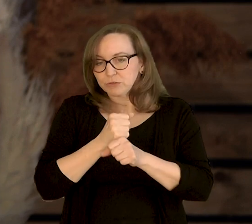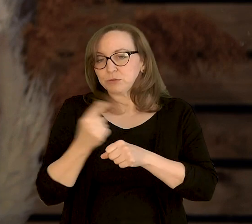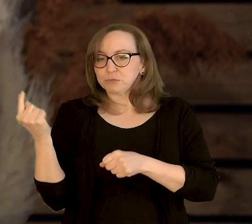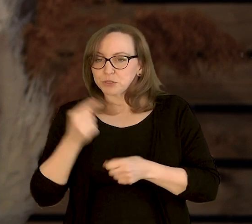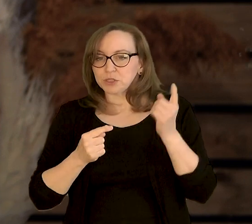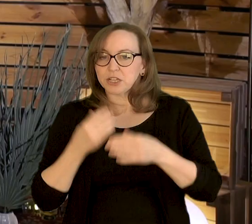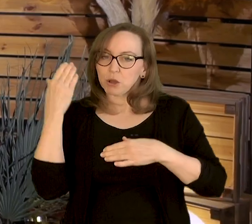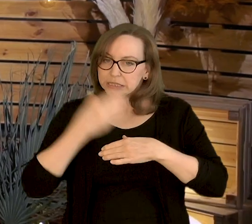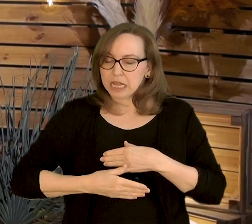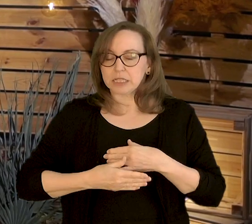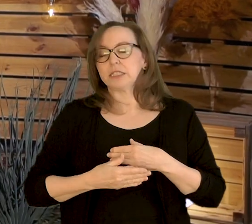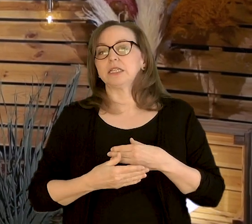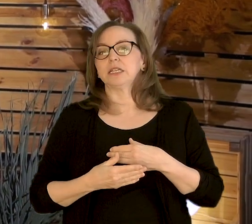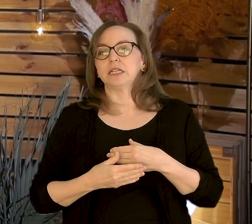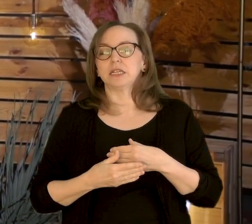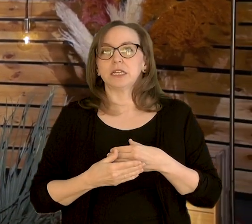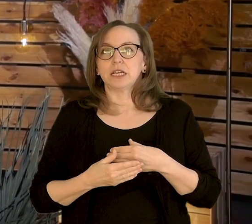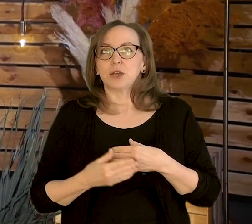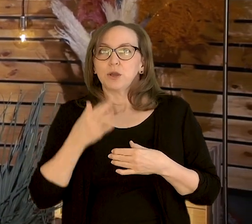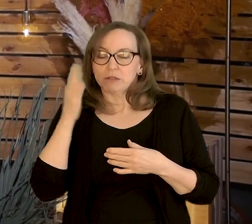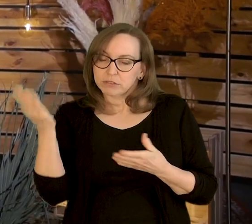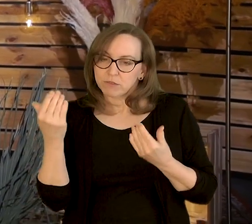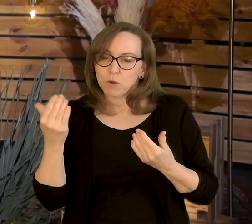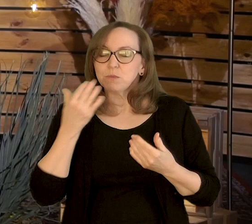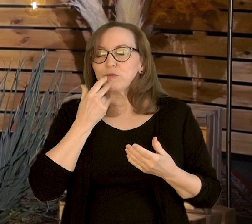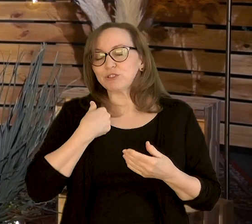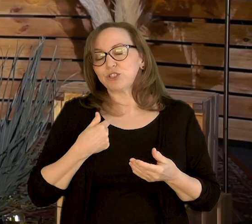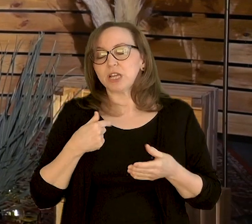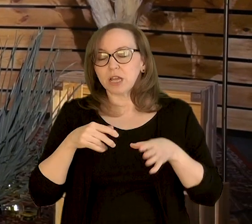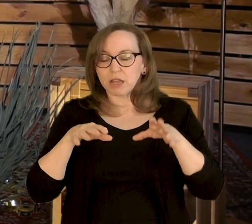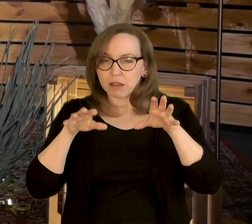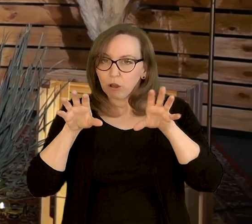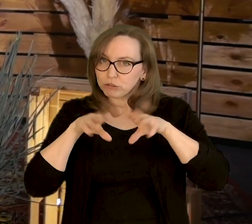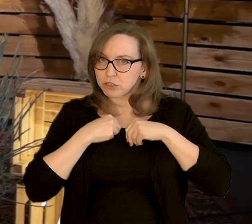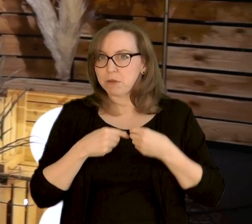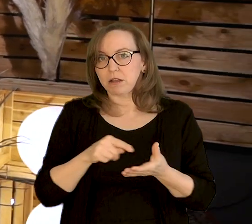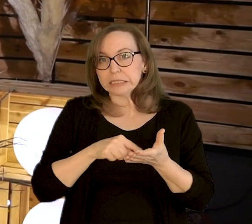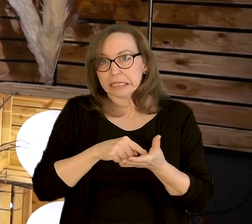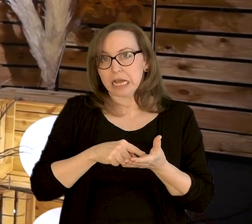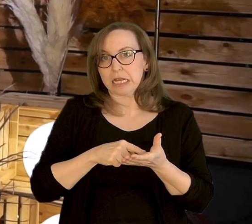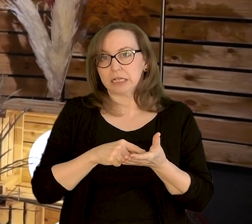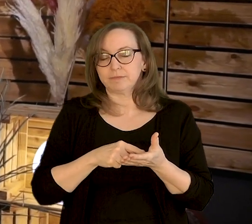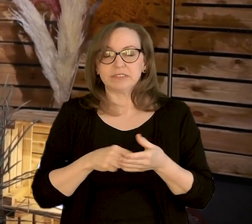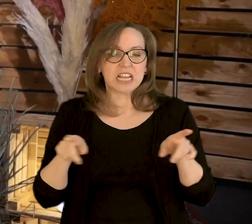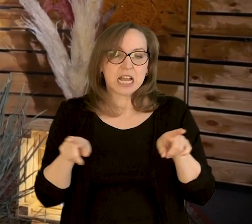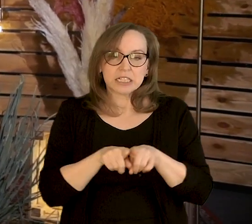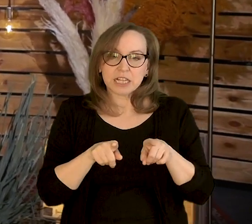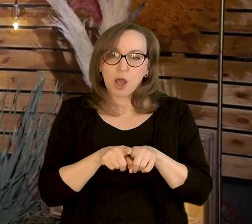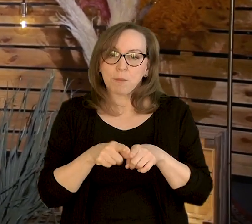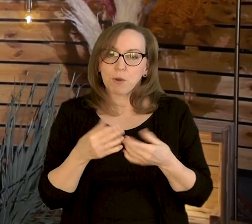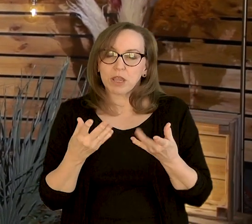I dostali denara. Tyle samo, ile ci, którzy pracowali od samego